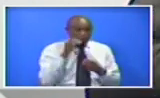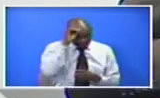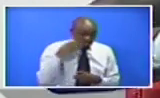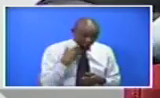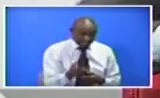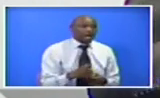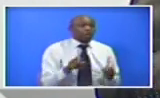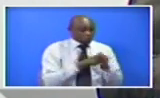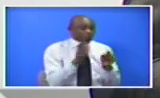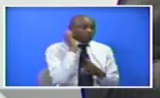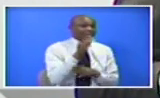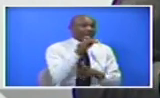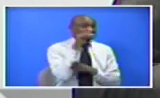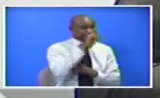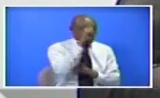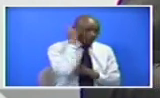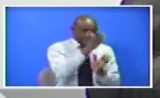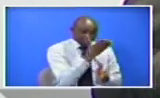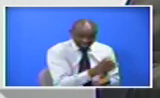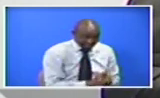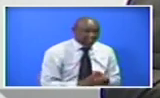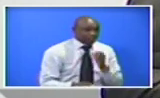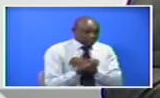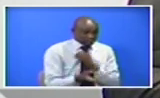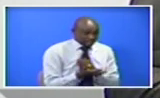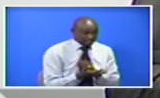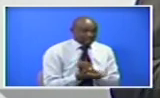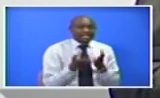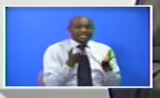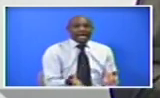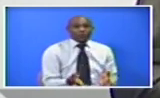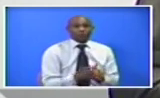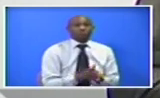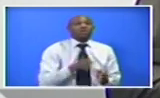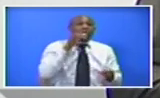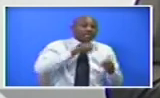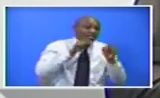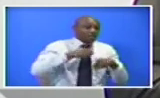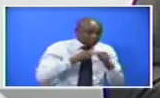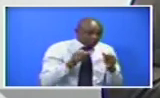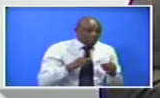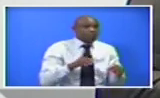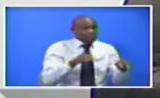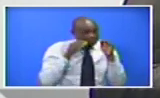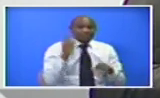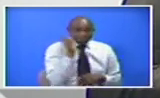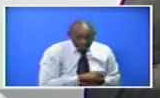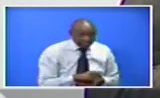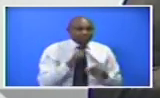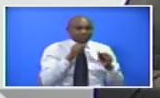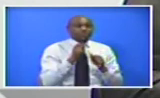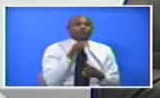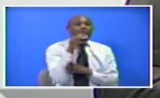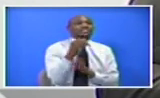pia wakili Maureen Tata uweze kutuhamisha sasa zimefanya bado ama zafanya. Hebu tungoje kidogo zimalize alafu muulize hiyo